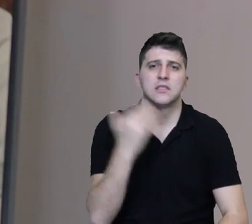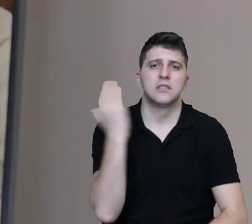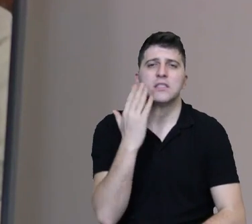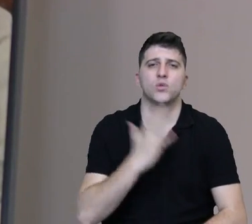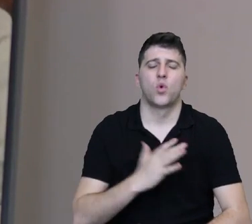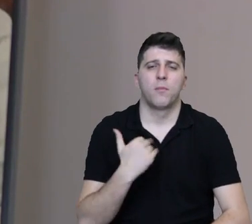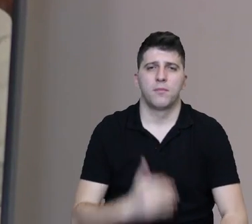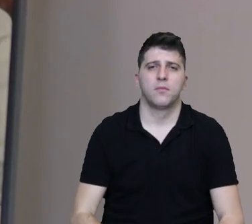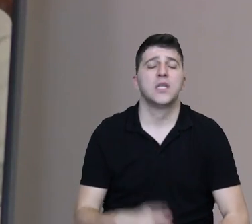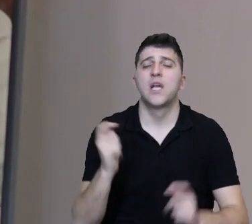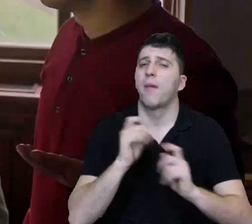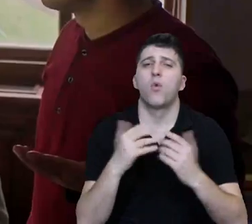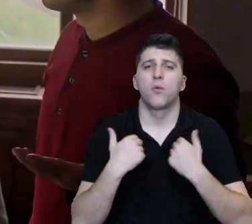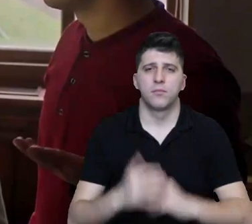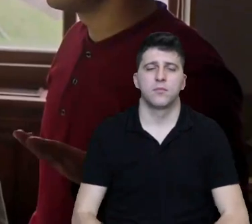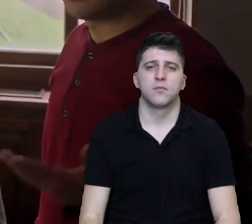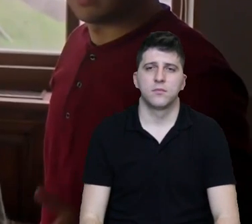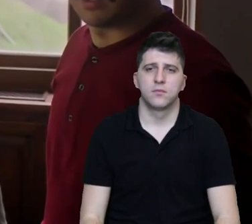var. Yapamıyorum.